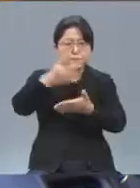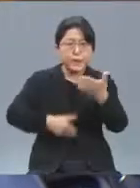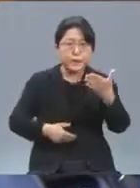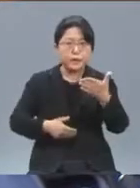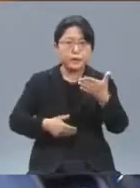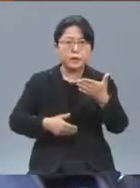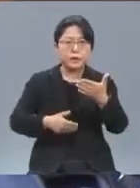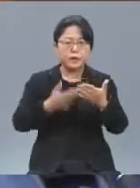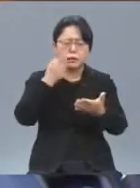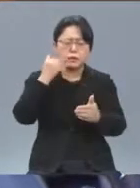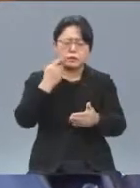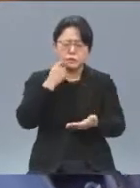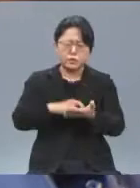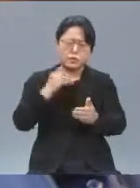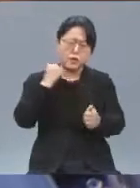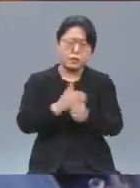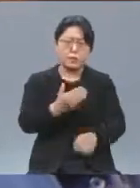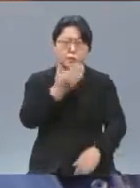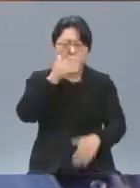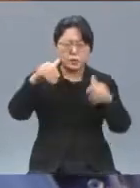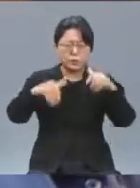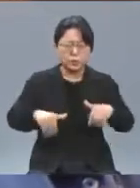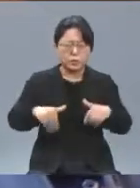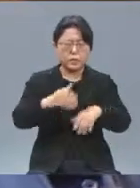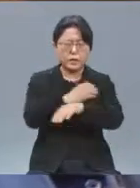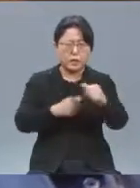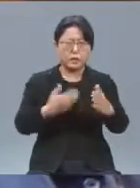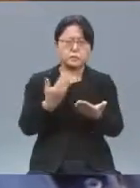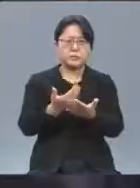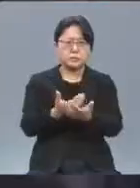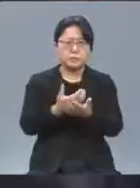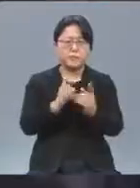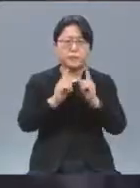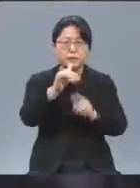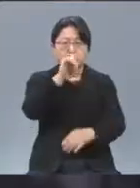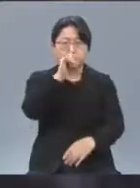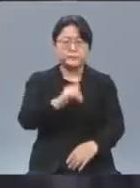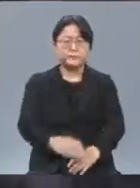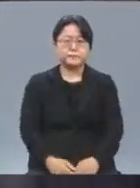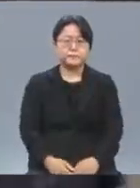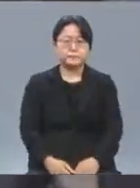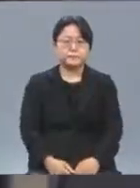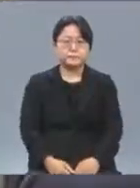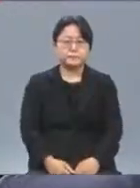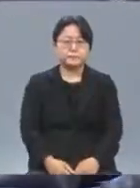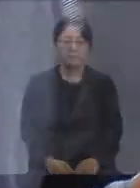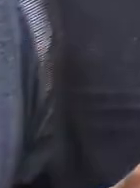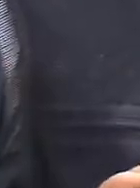삭감하고 쉬운 해고를 가능하게 한 노예 계약서라고 주장하고 있습니다.